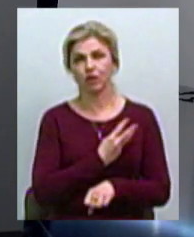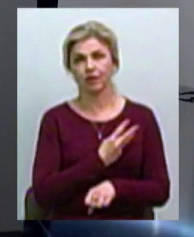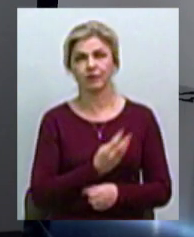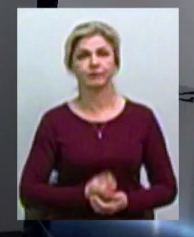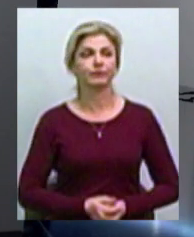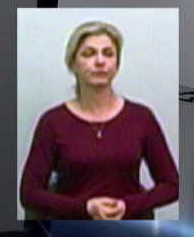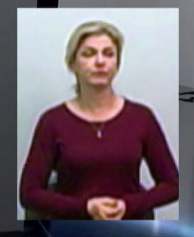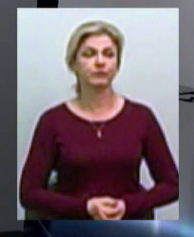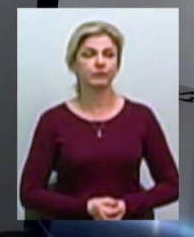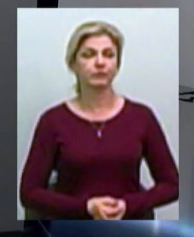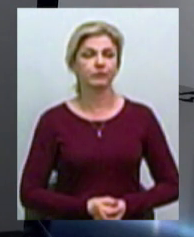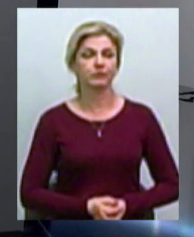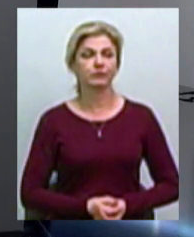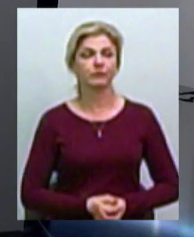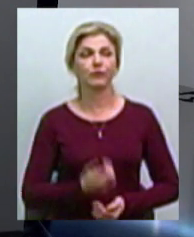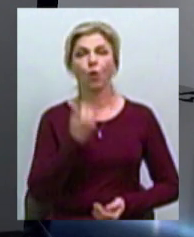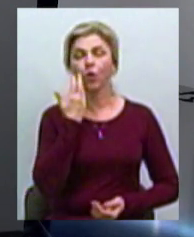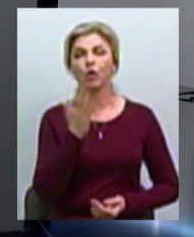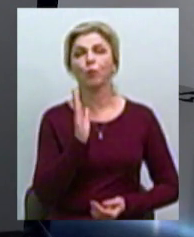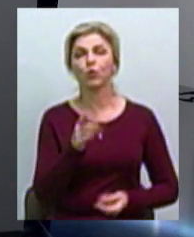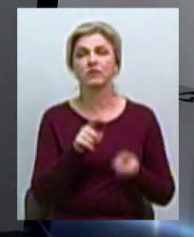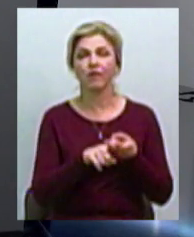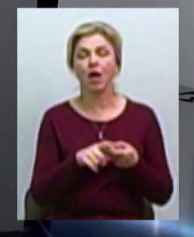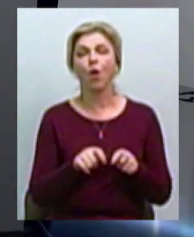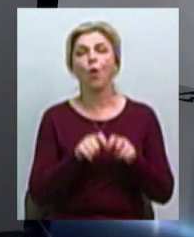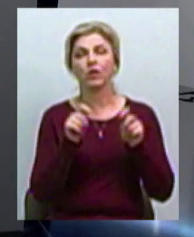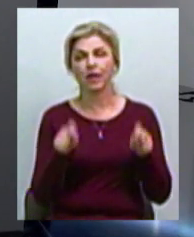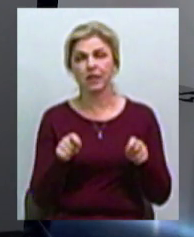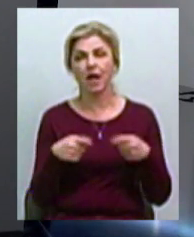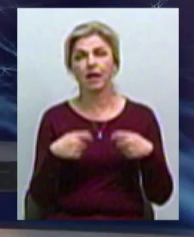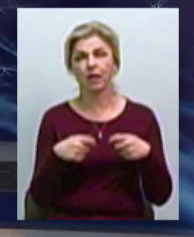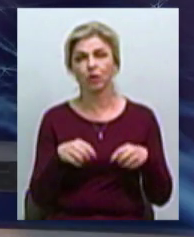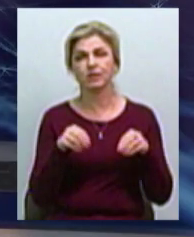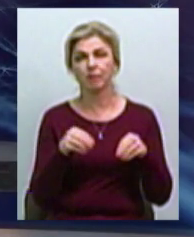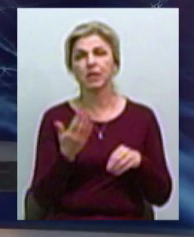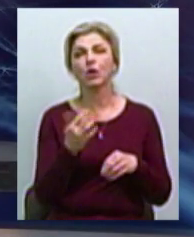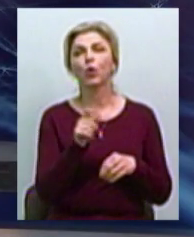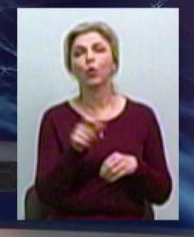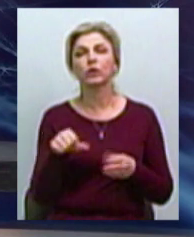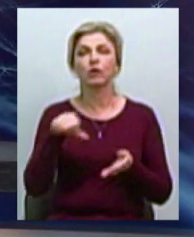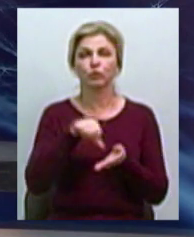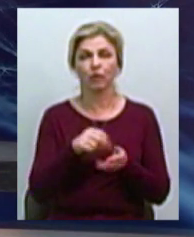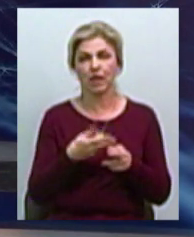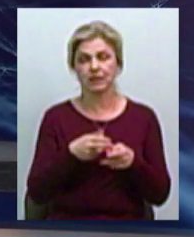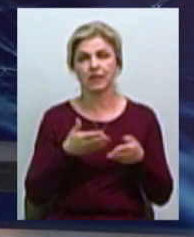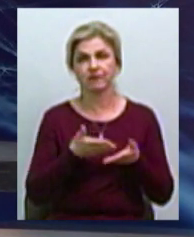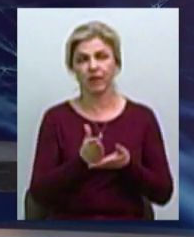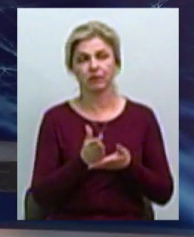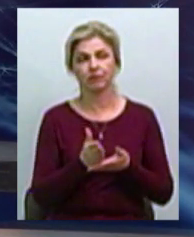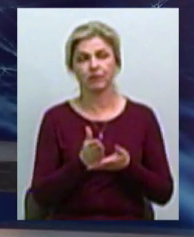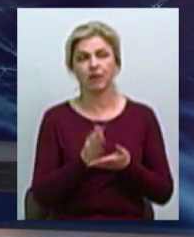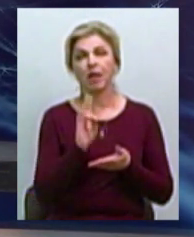Скількох людей торкнеться відкриття ринку землі? Якщо маєте цифри по Україні і на Миколаївщині, скільки людей задіяні в цій сфері? Повторюся,